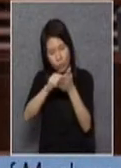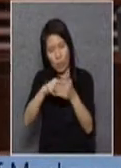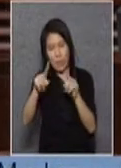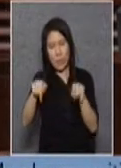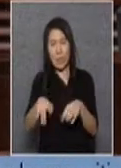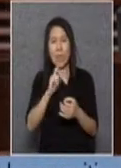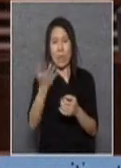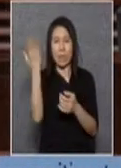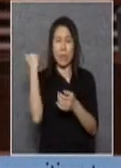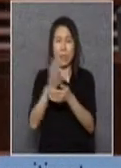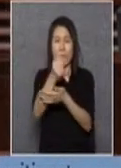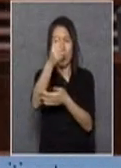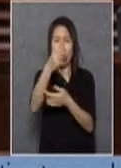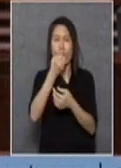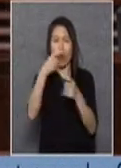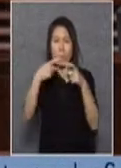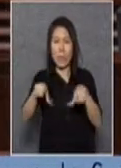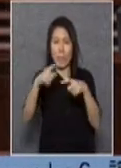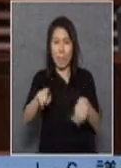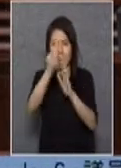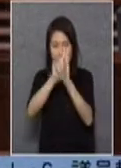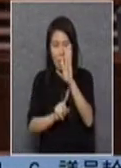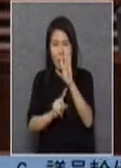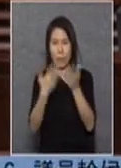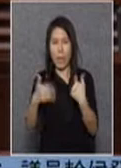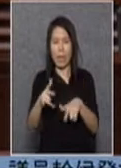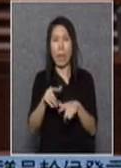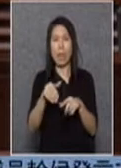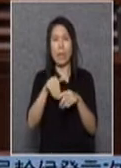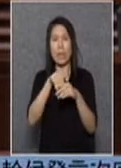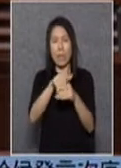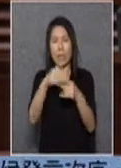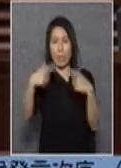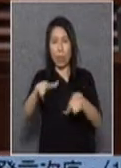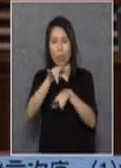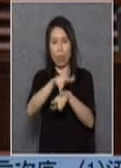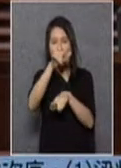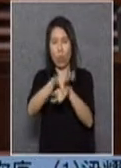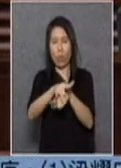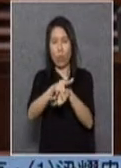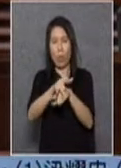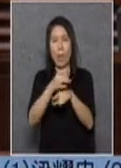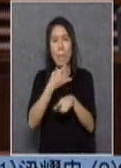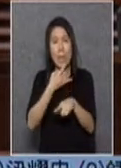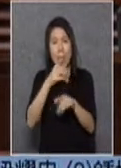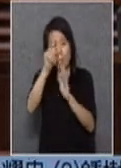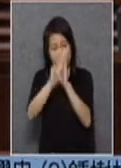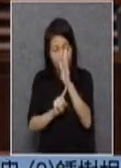10年香港失業率回落，但領取失業綜援的是未有如數下